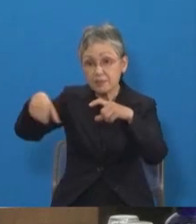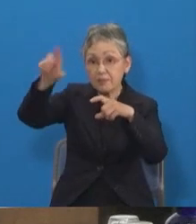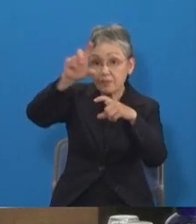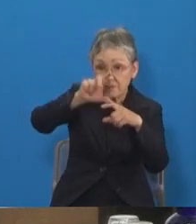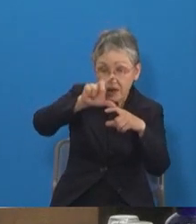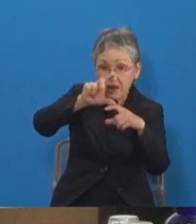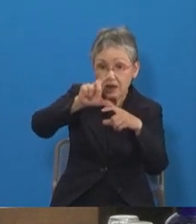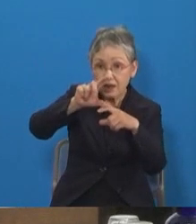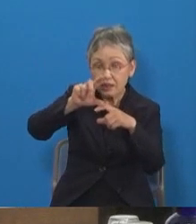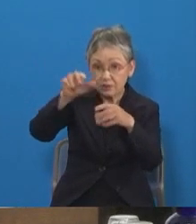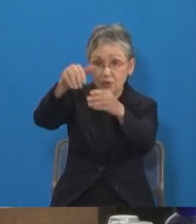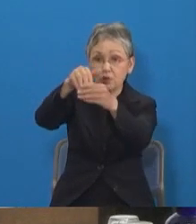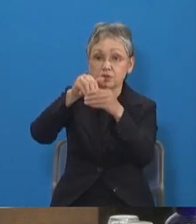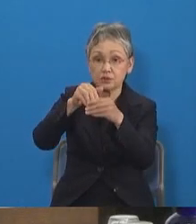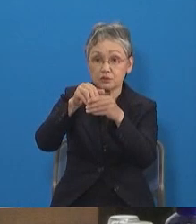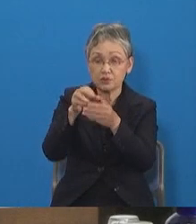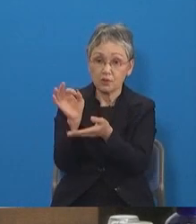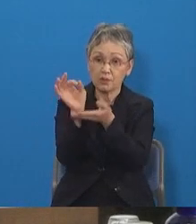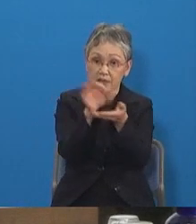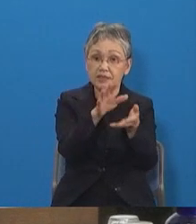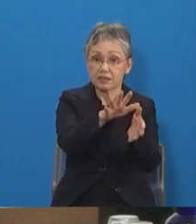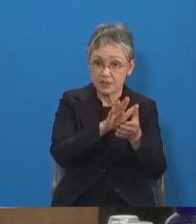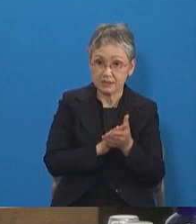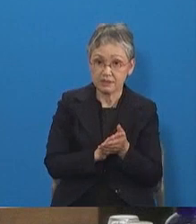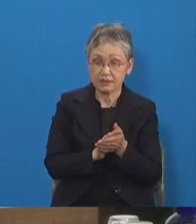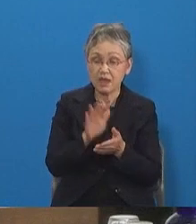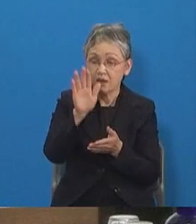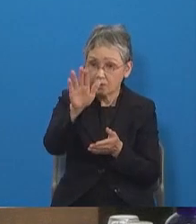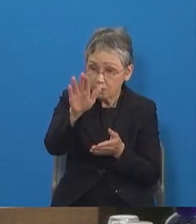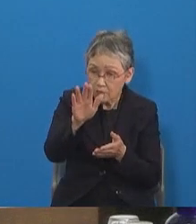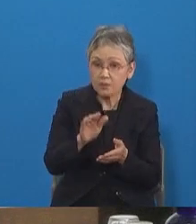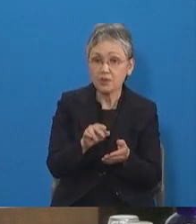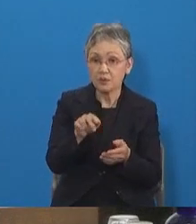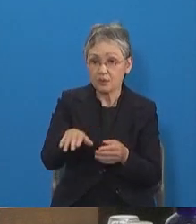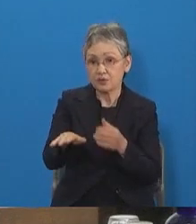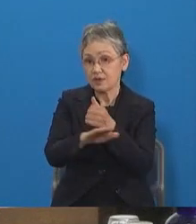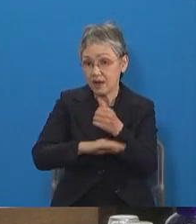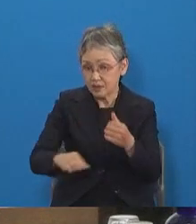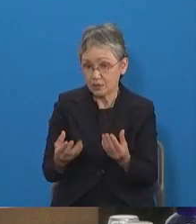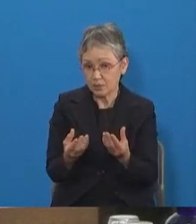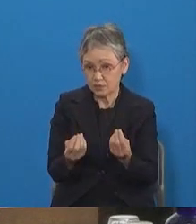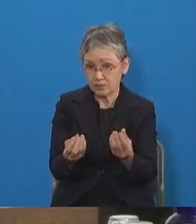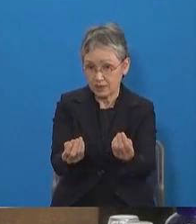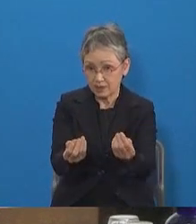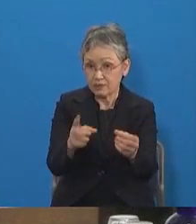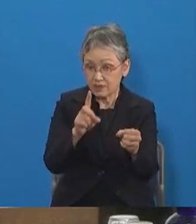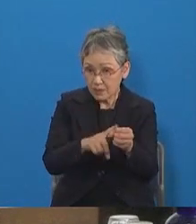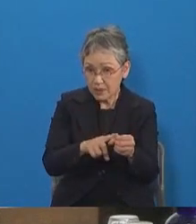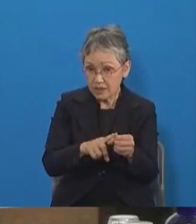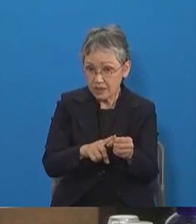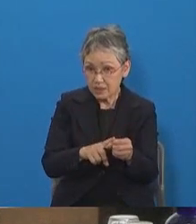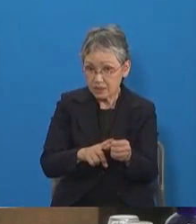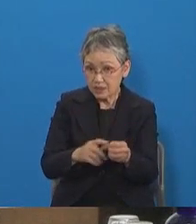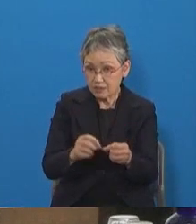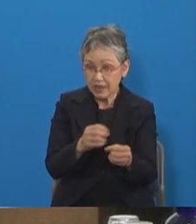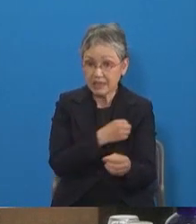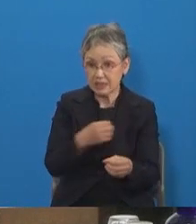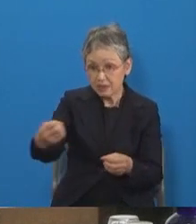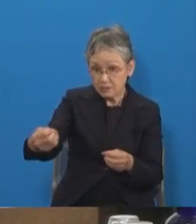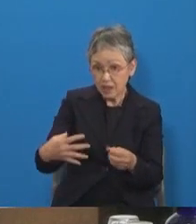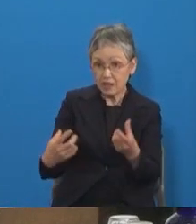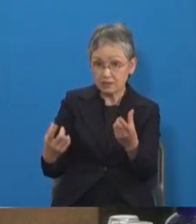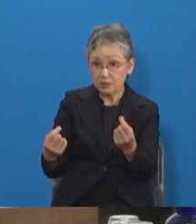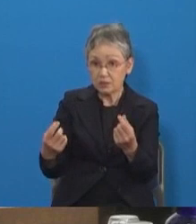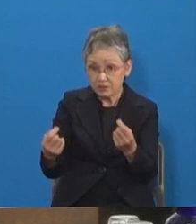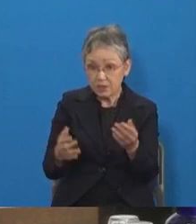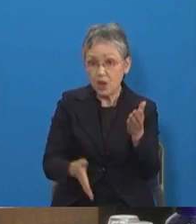こうした全国に誇る保育環境を今後も維持、充実させていくためには、 熊沢議員ご指摘のとおり、保育の担い手の